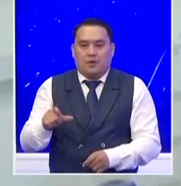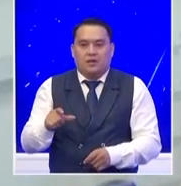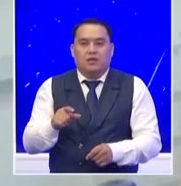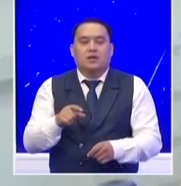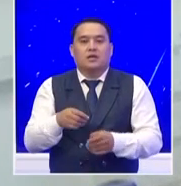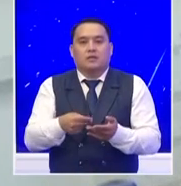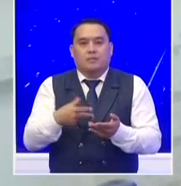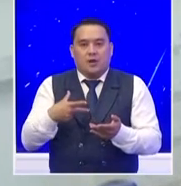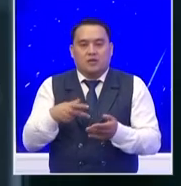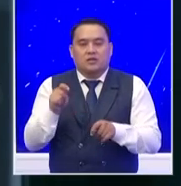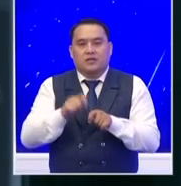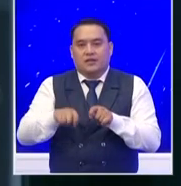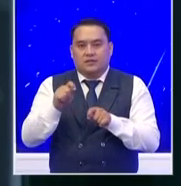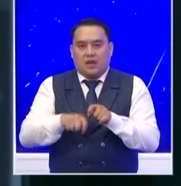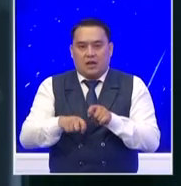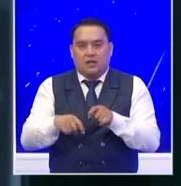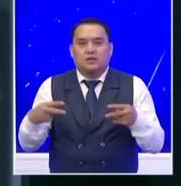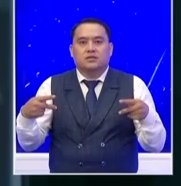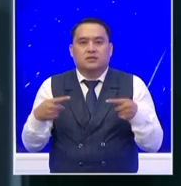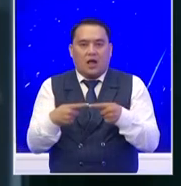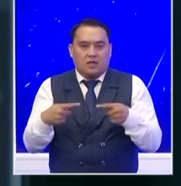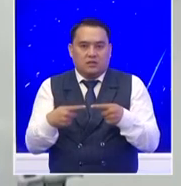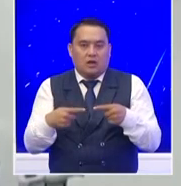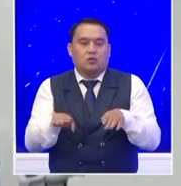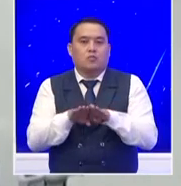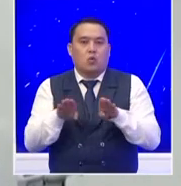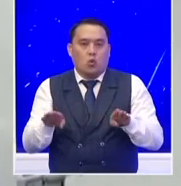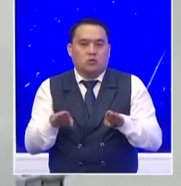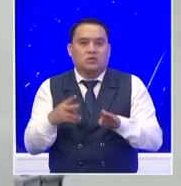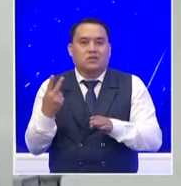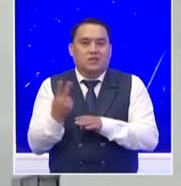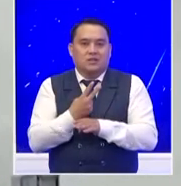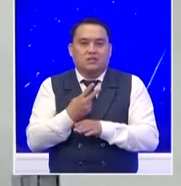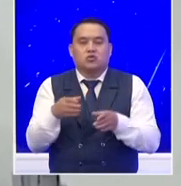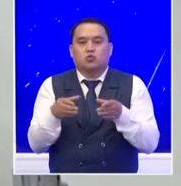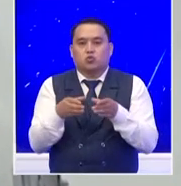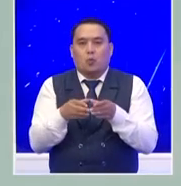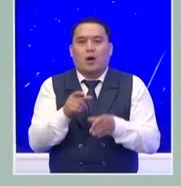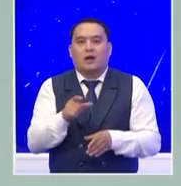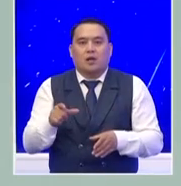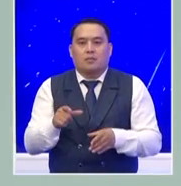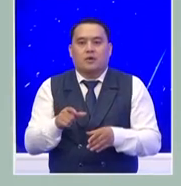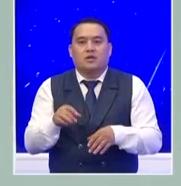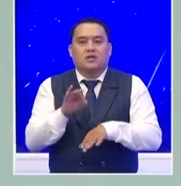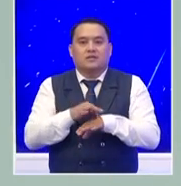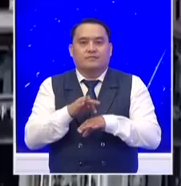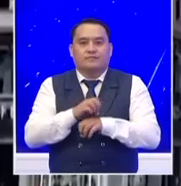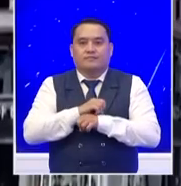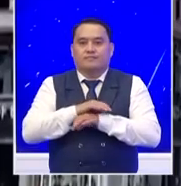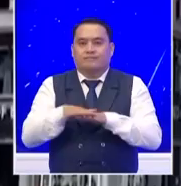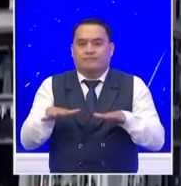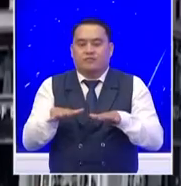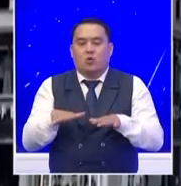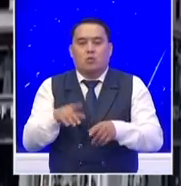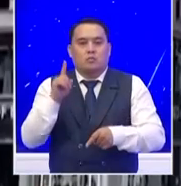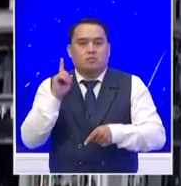ДНК молекулаларын тексерген, салыстырған. Белгілі болғаны, екінші қан тобындағы адамдар арасында аталған індетті жұқтыру